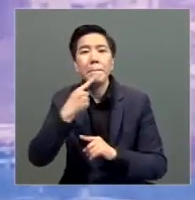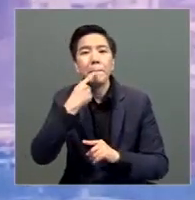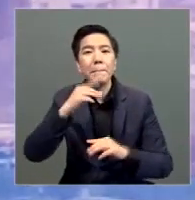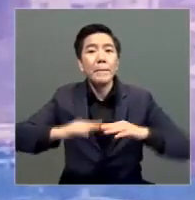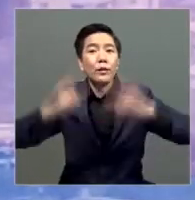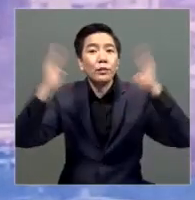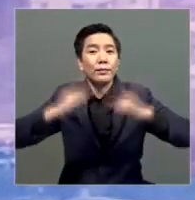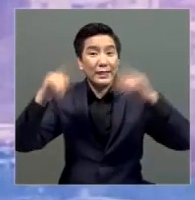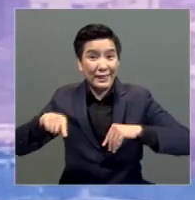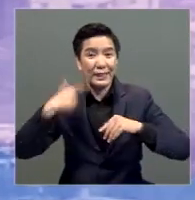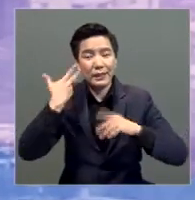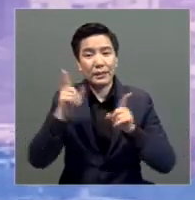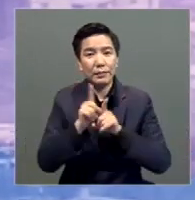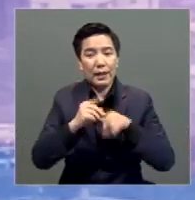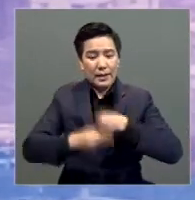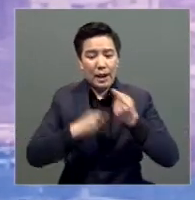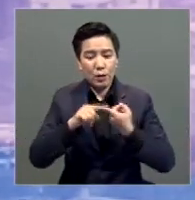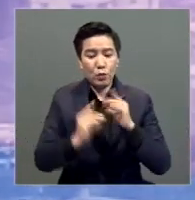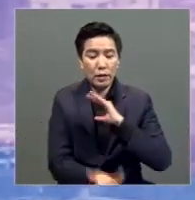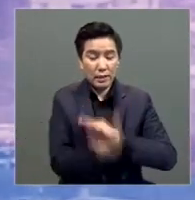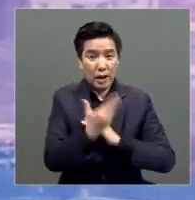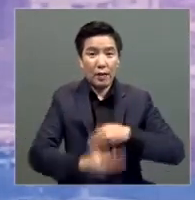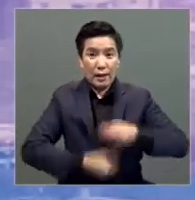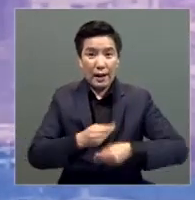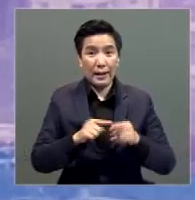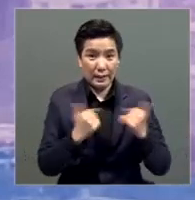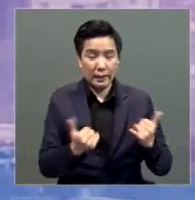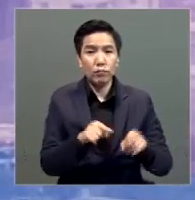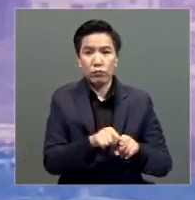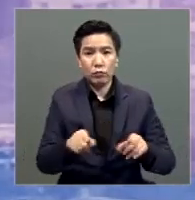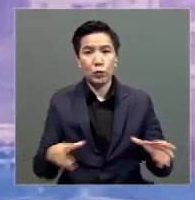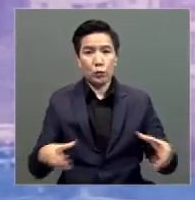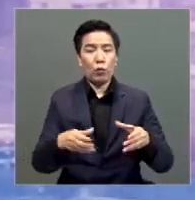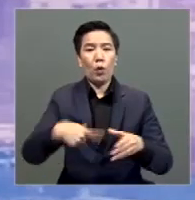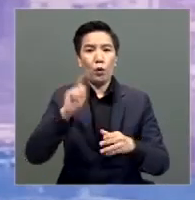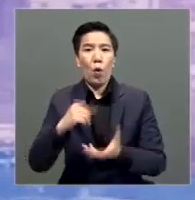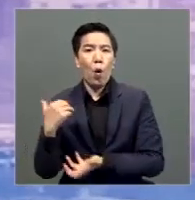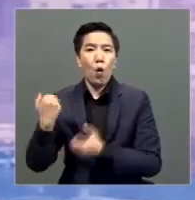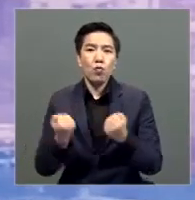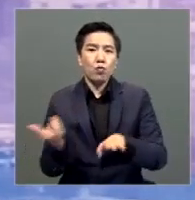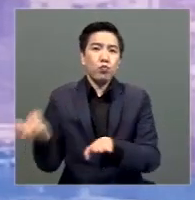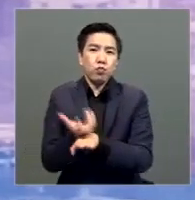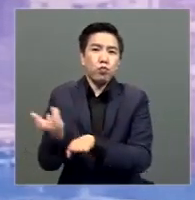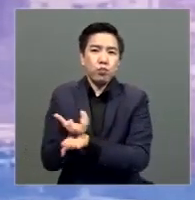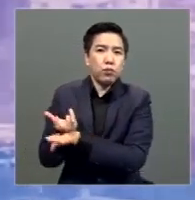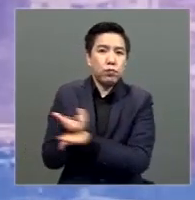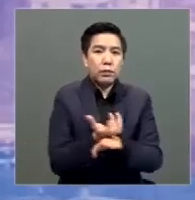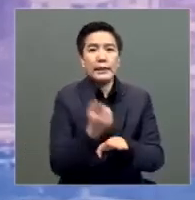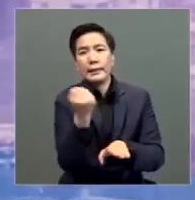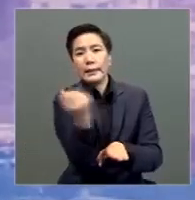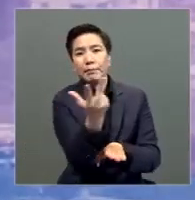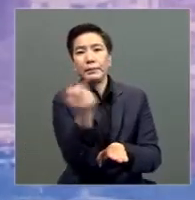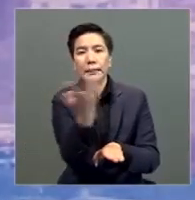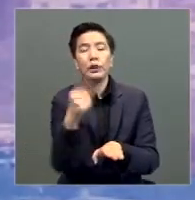ของที่จะต้องไปเปิดตลาดตอนเช้าพวกนี้เขาขนกันตอนตีสามตีสี่ทั้งนั้นแหละครับ